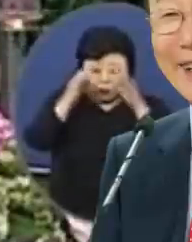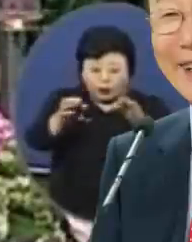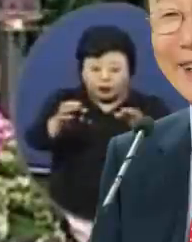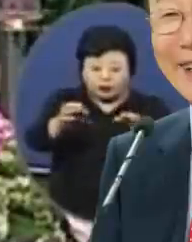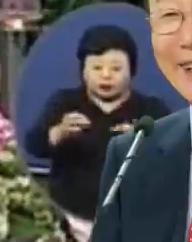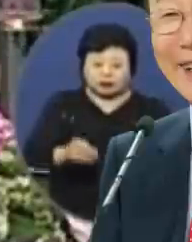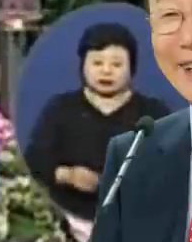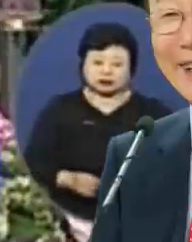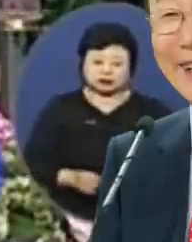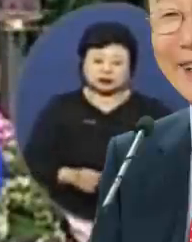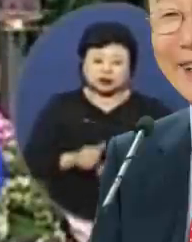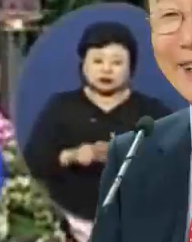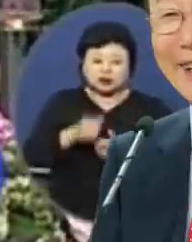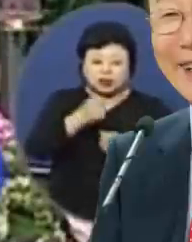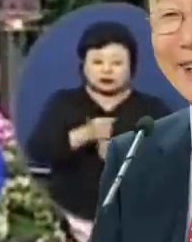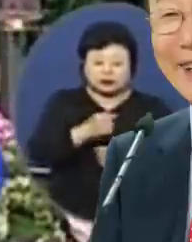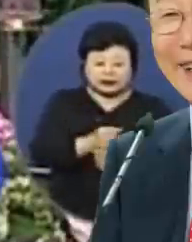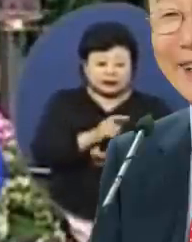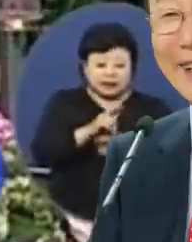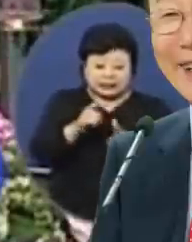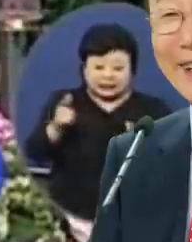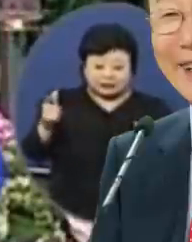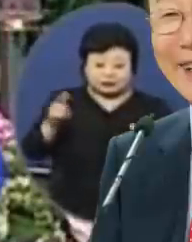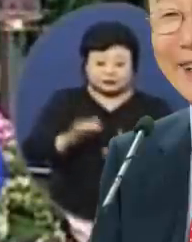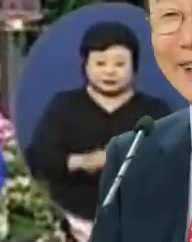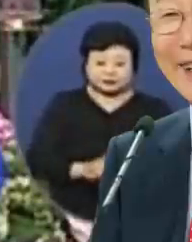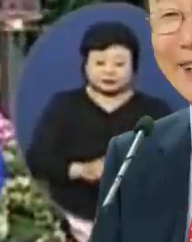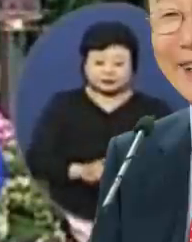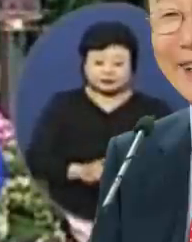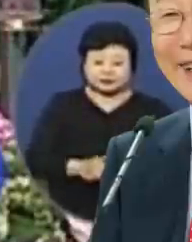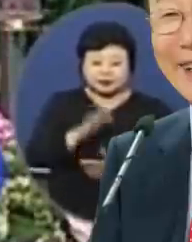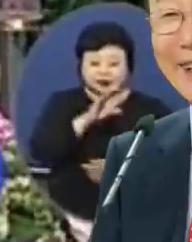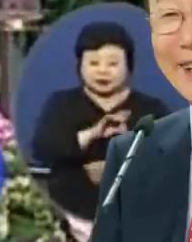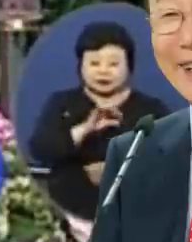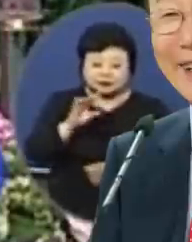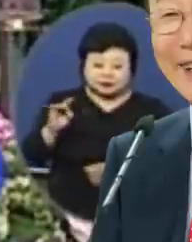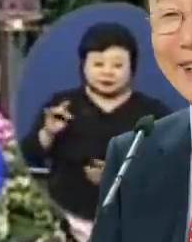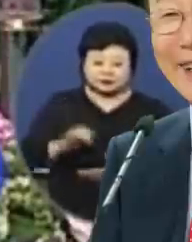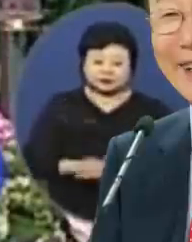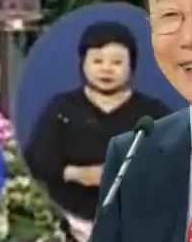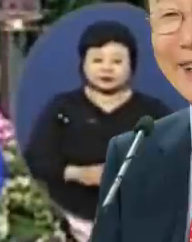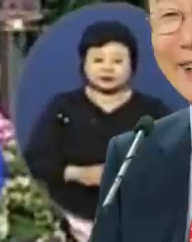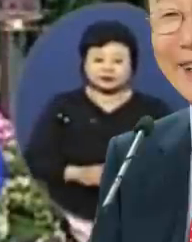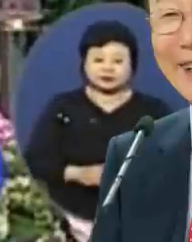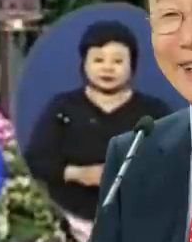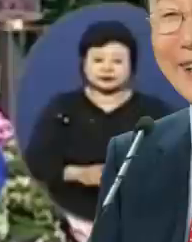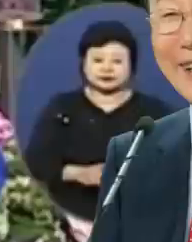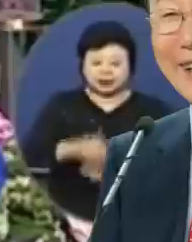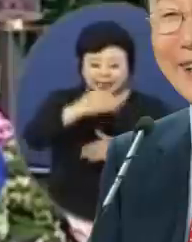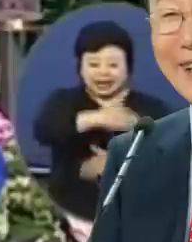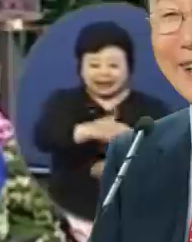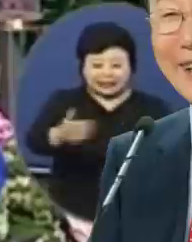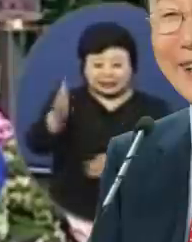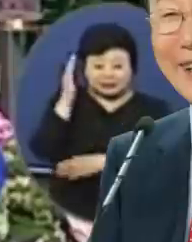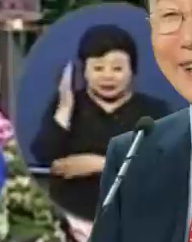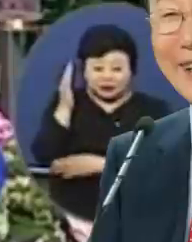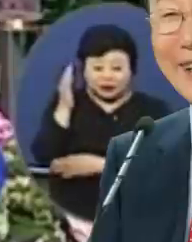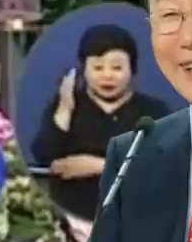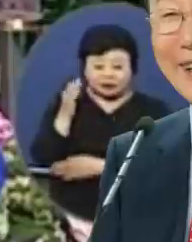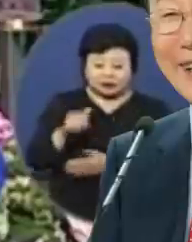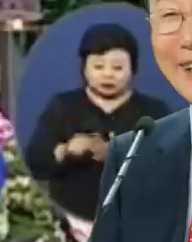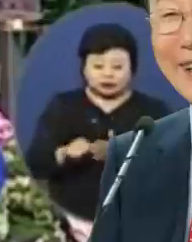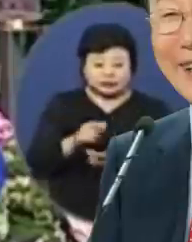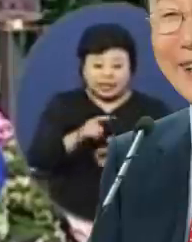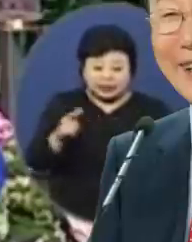자체로 만들어진 것이 아니라고 말하고 있습니다. 강단은 물질입니다. 그러나 강단은 강단 그 자체로서 만들어진 것이